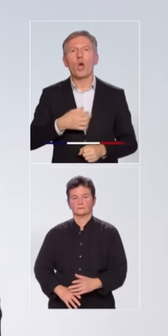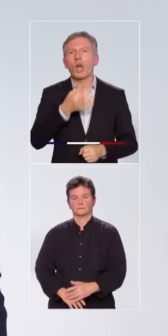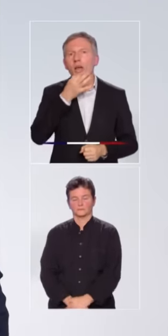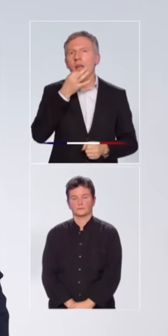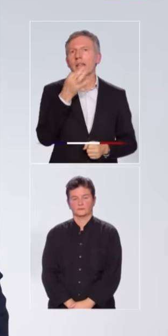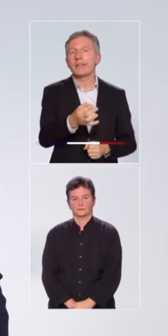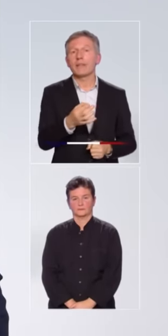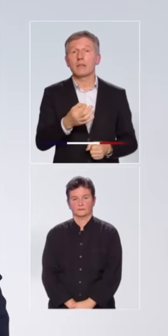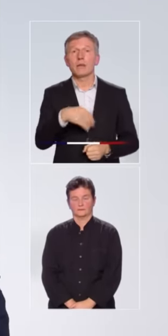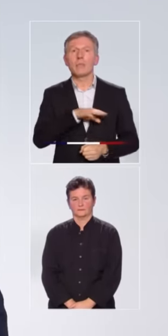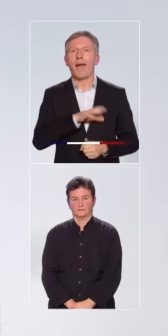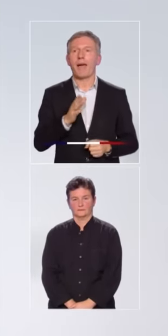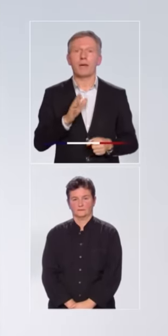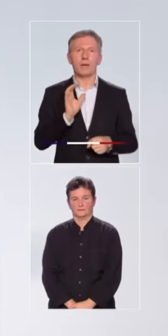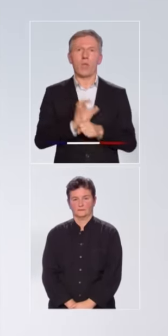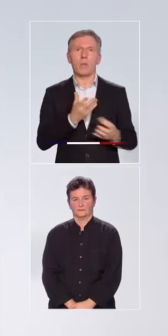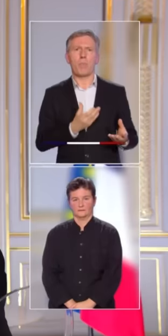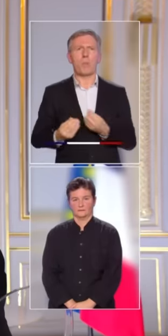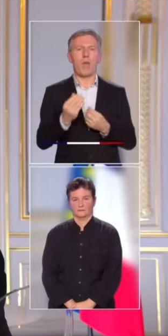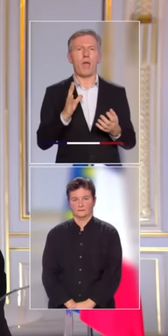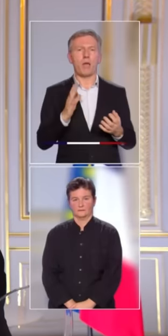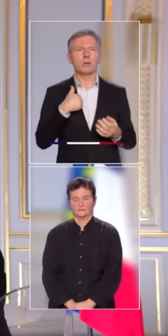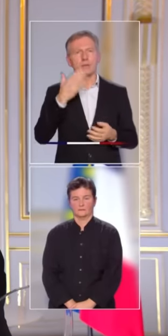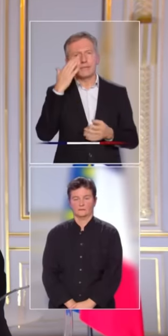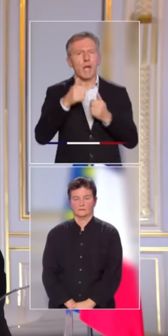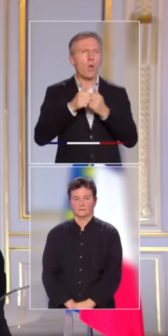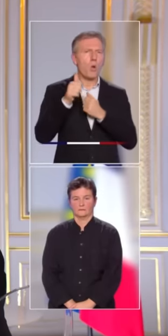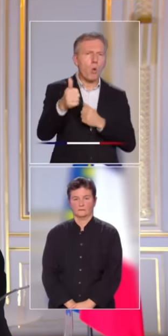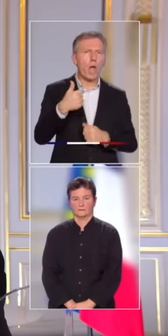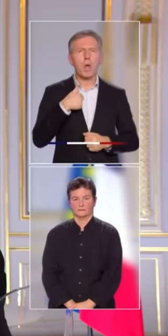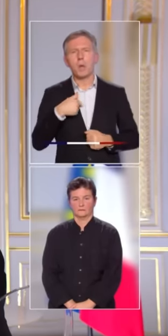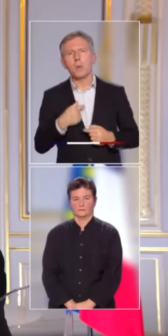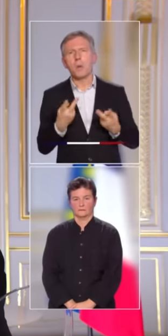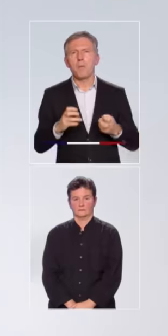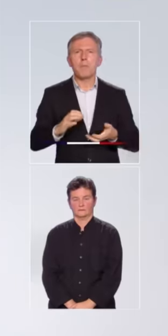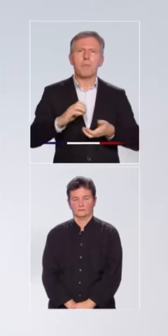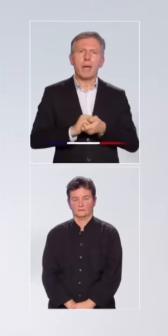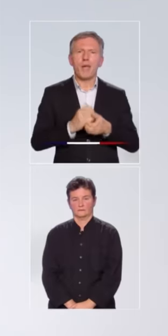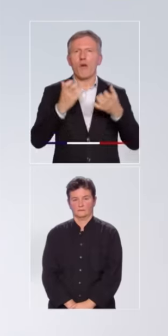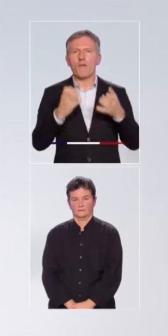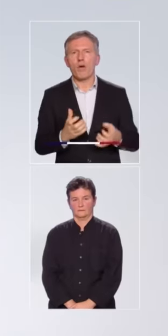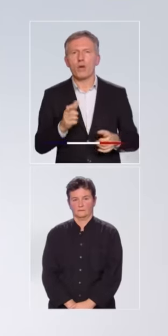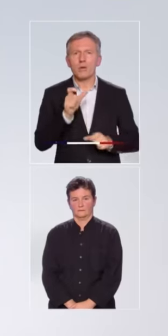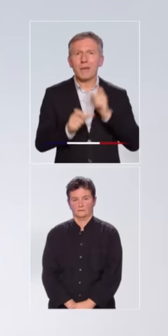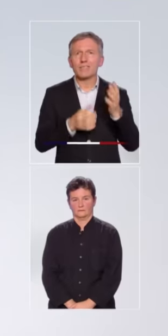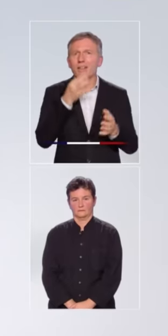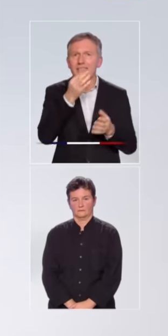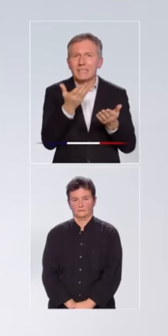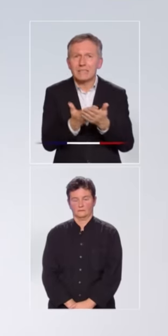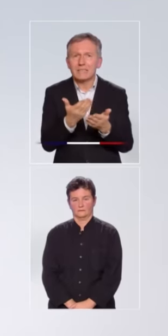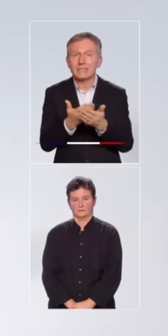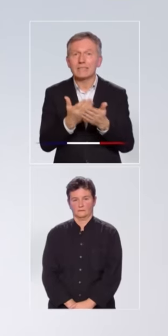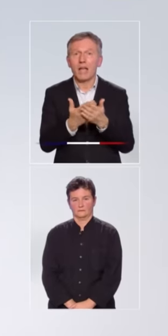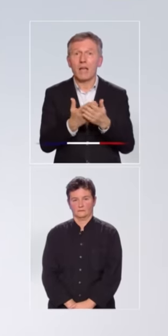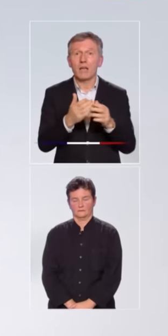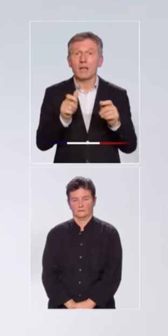parce que ça n'est pas populaire. Vous savez, c'est loin. Nous, on est pour la paix. on est pour la paix. Les gens qui disent ça aujourd'hui, les